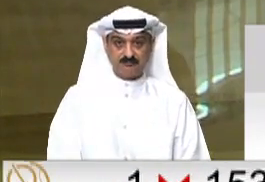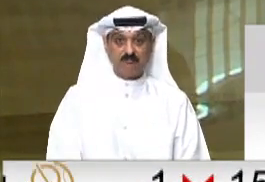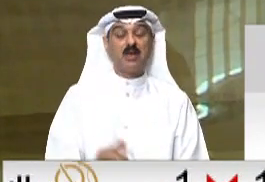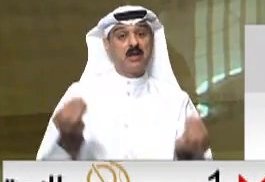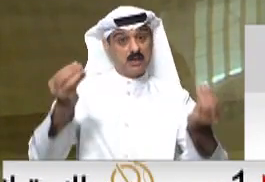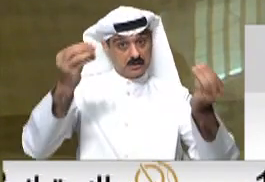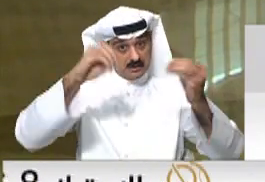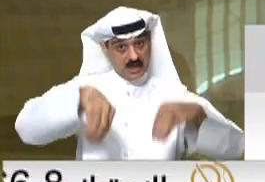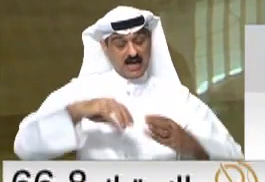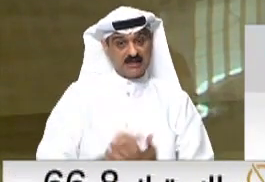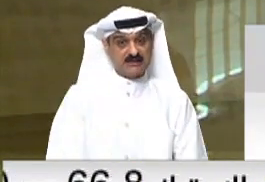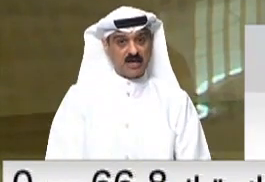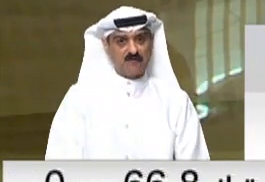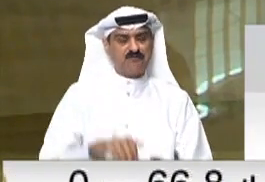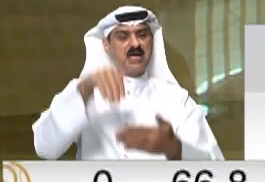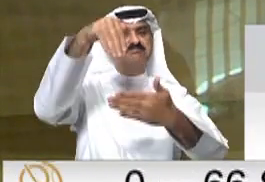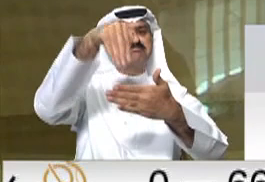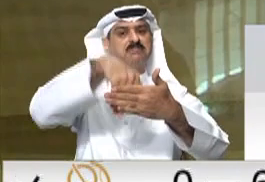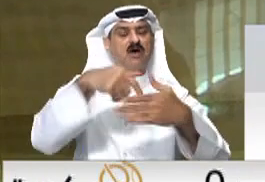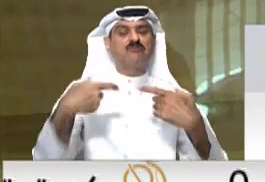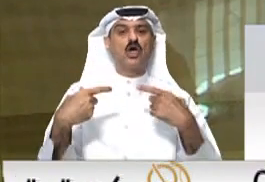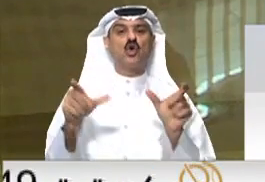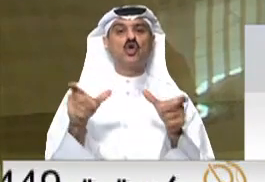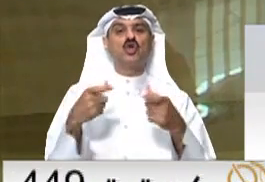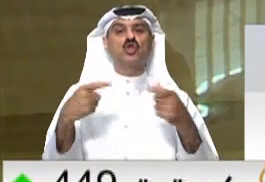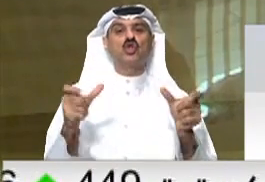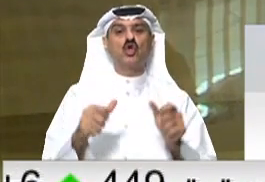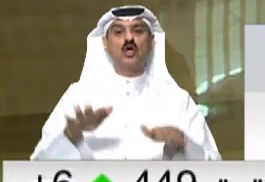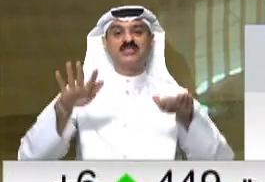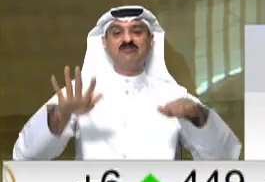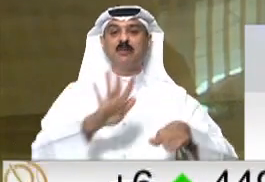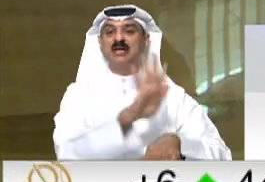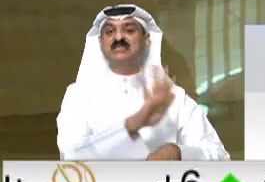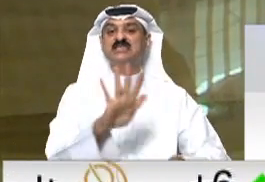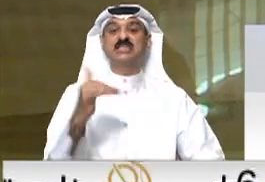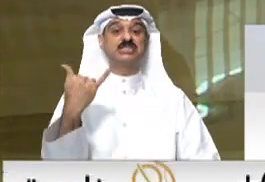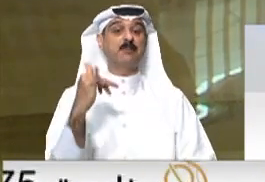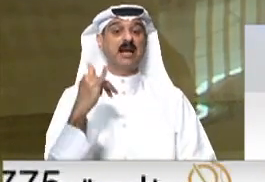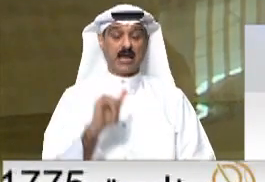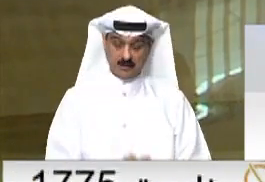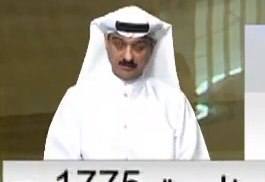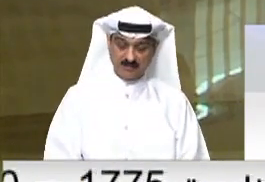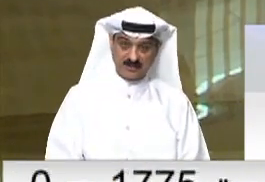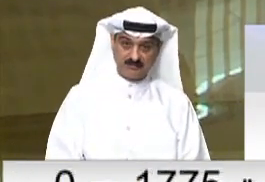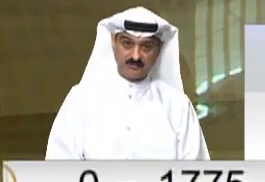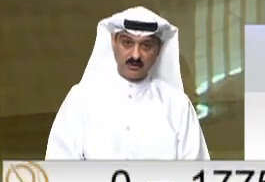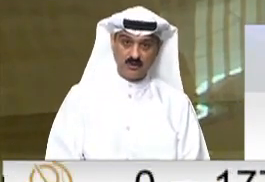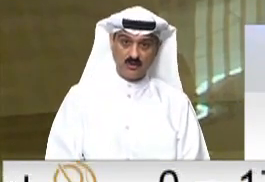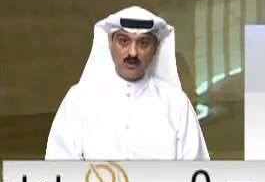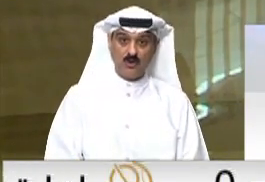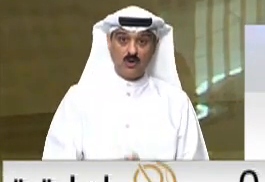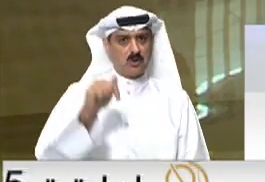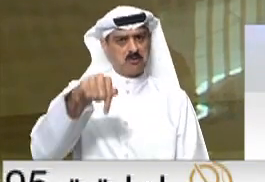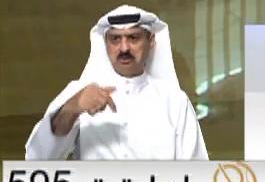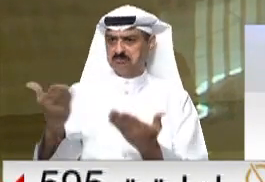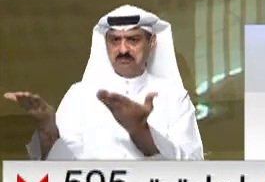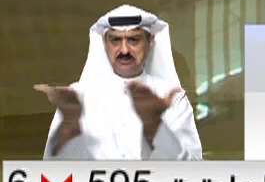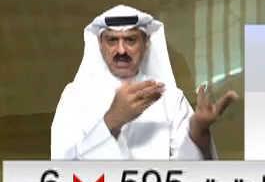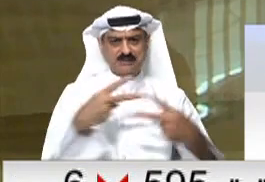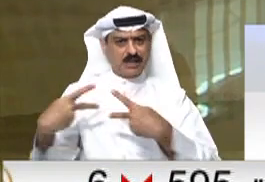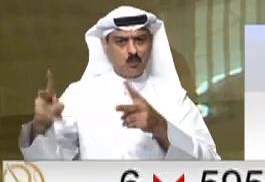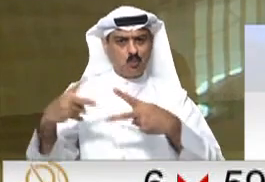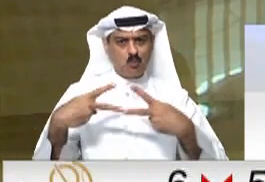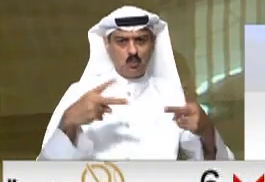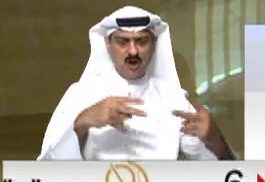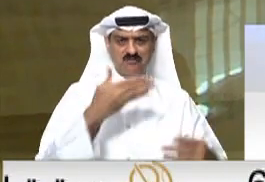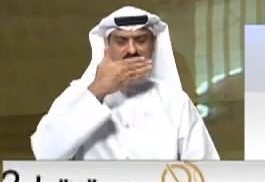تعزيز الديمقراطية الرقمية في البرلمانات العربية، ولاقت قبول والله الحمد،